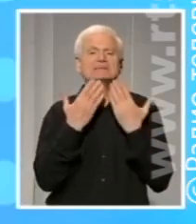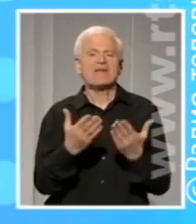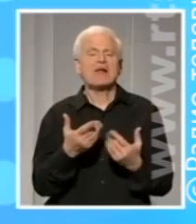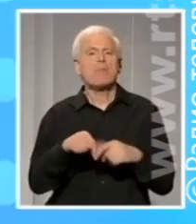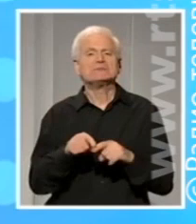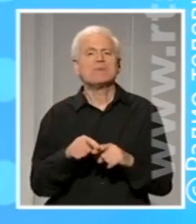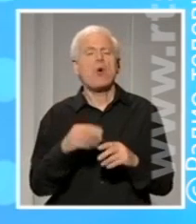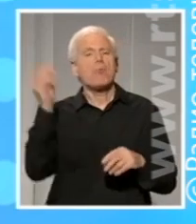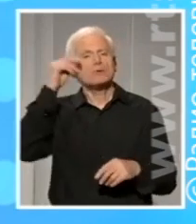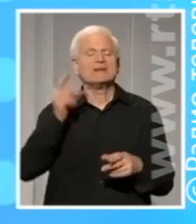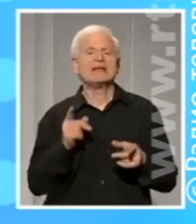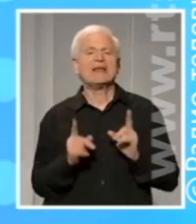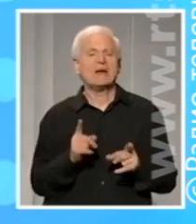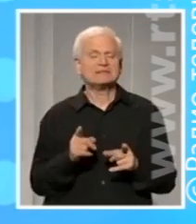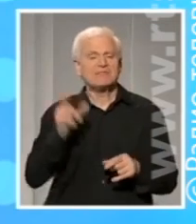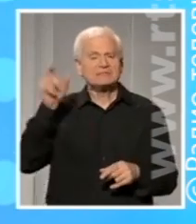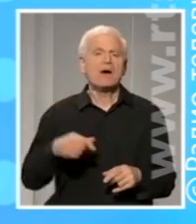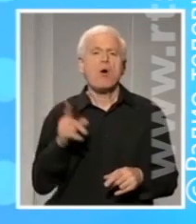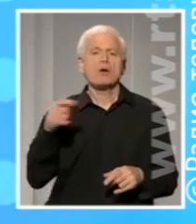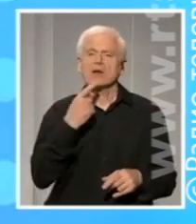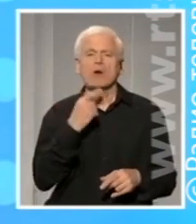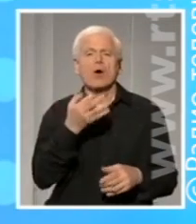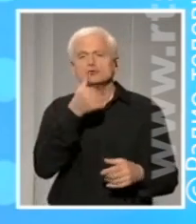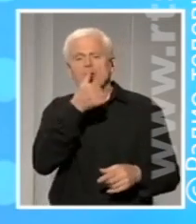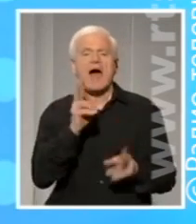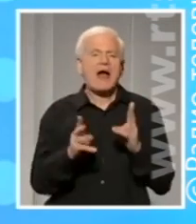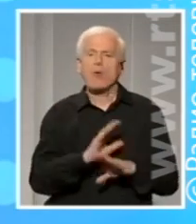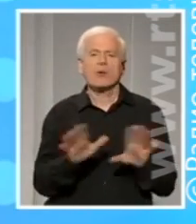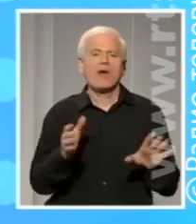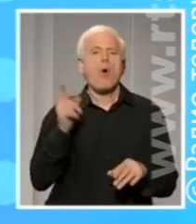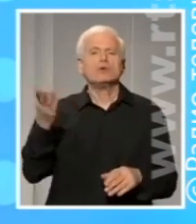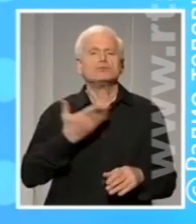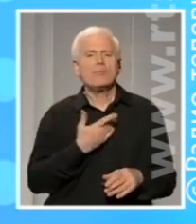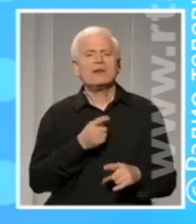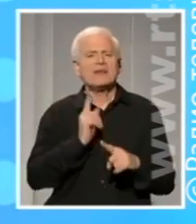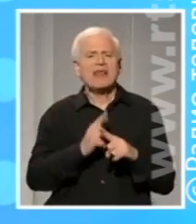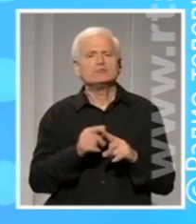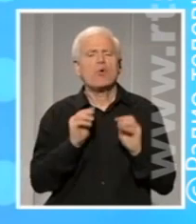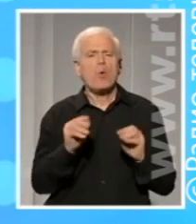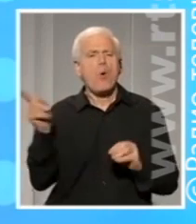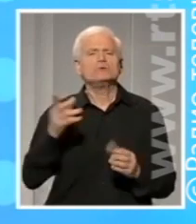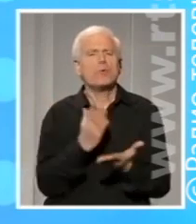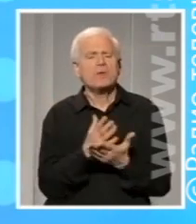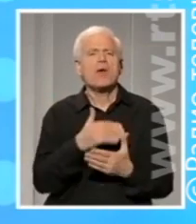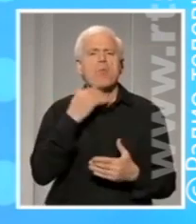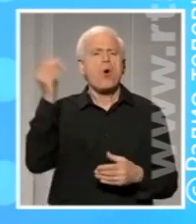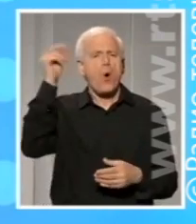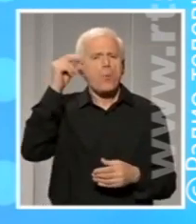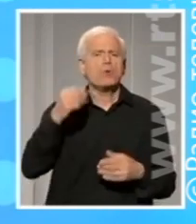svega prosvetnim radnicima da niko nije postavio pitanja šta ćemo i kako ćemo. Zaista su dobili vrlo detaljna uputstva, prošli su mnoge